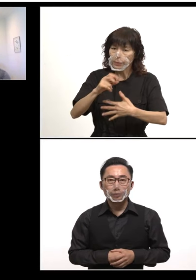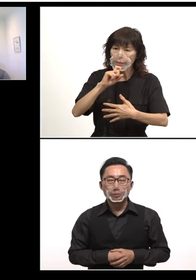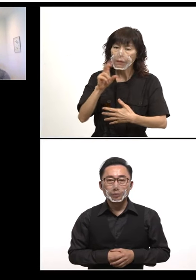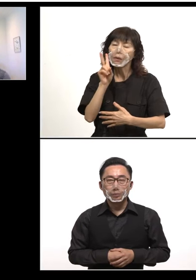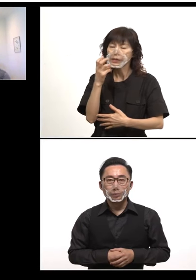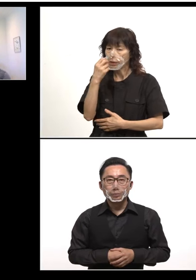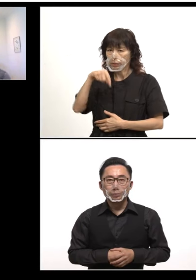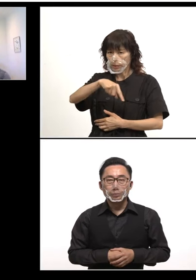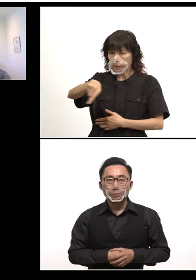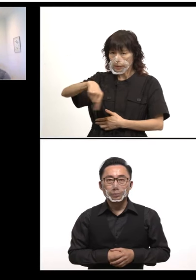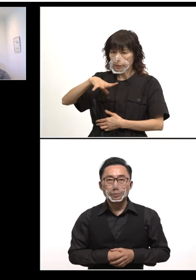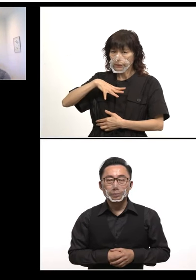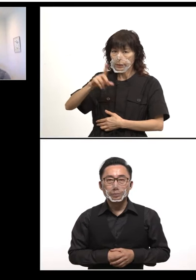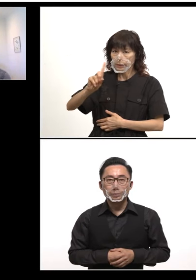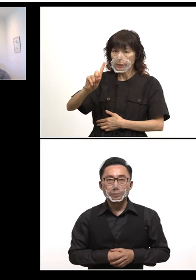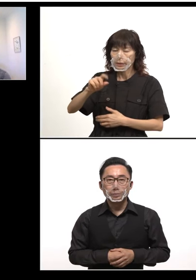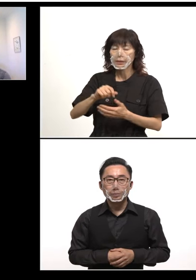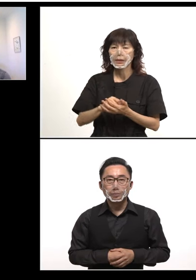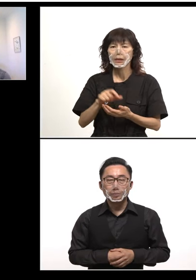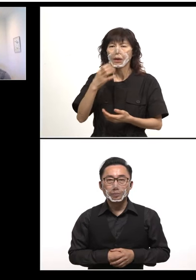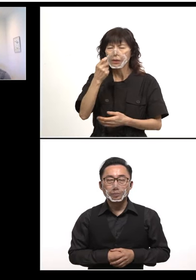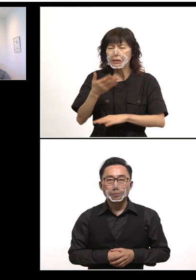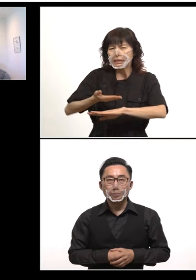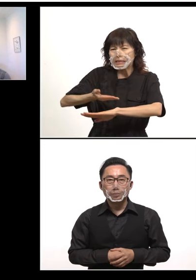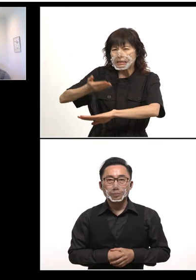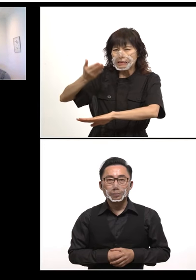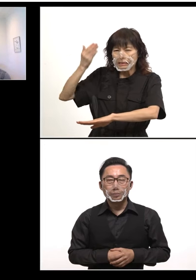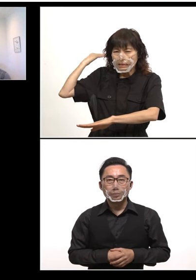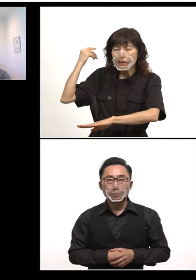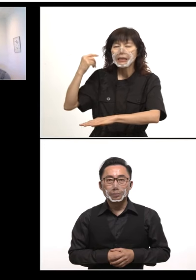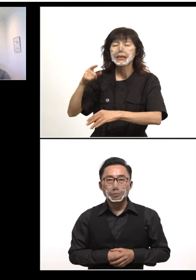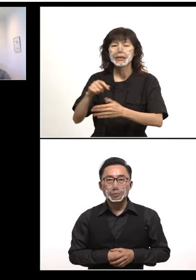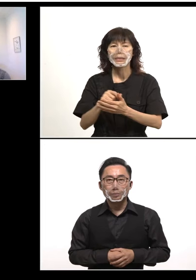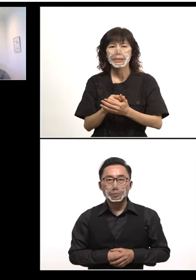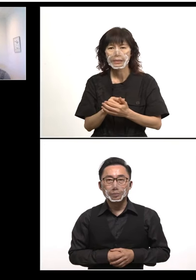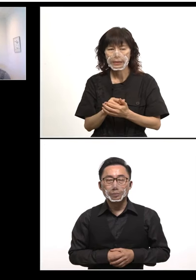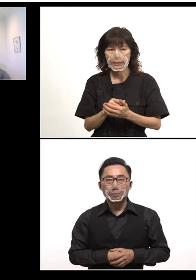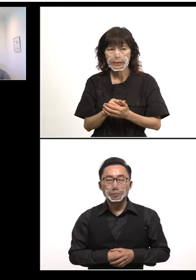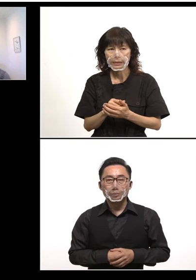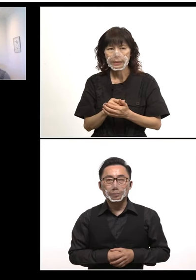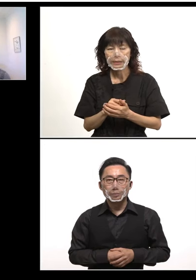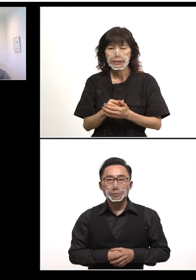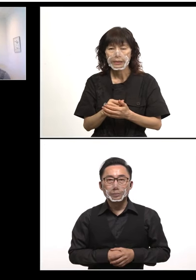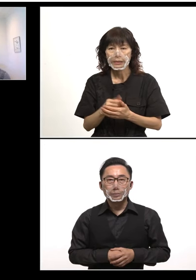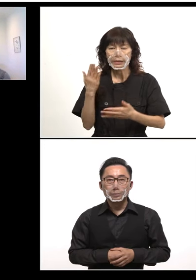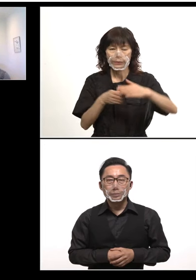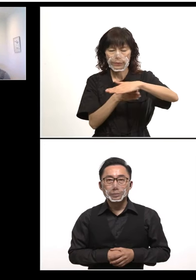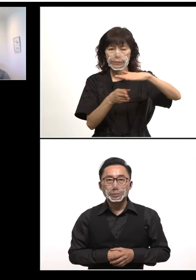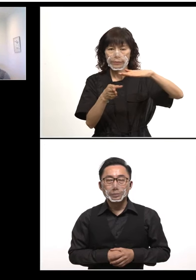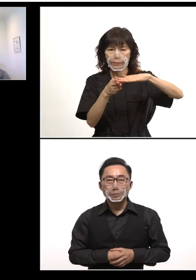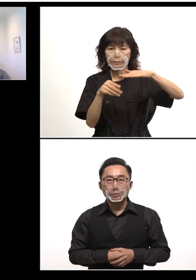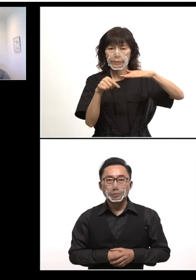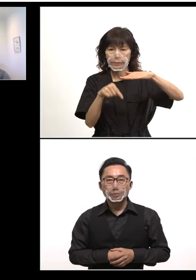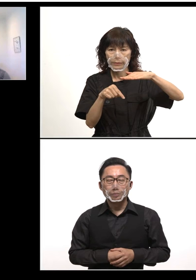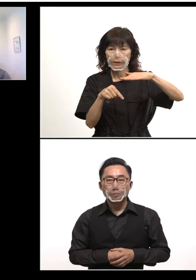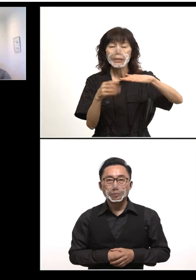做一個 sample 啦。香港以往咧其實連一個可以好啲嘅一個房間，即係例如